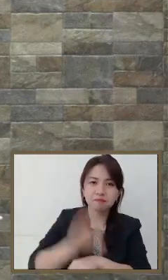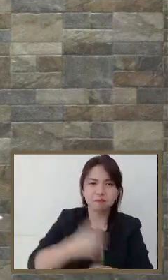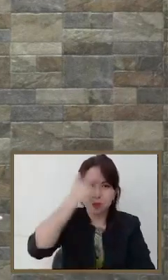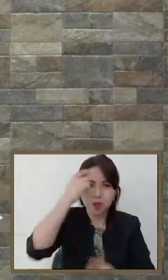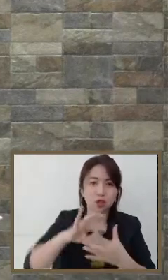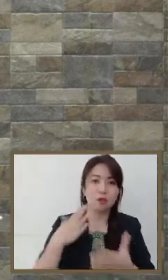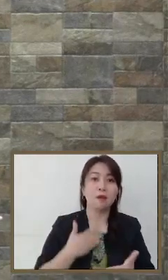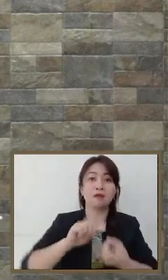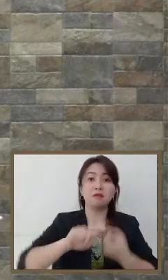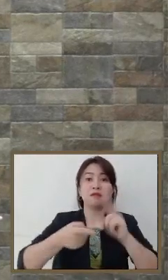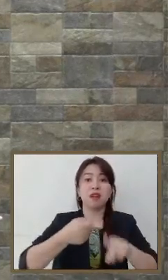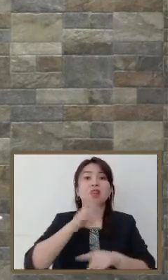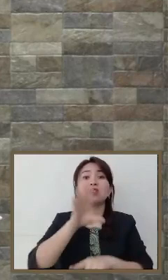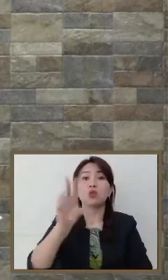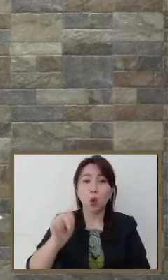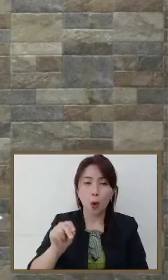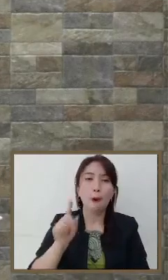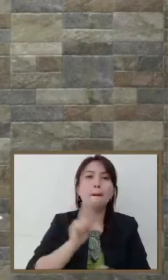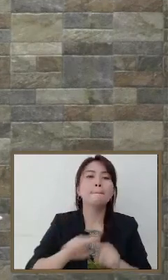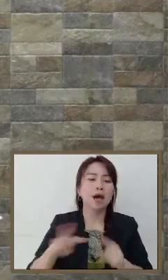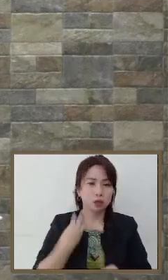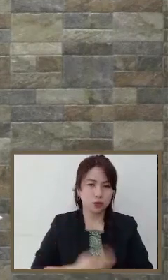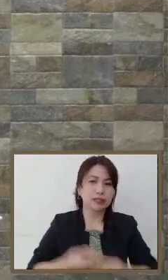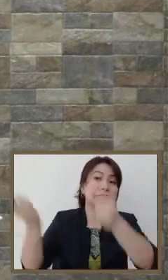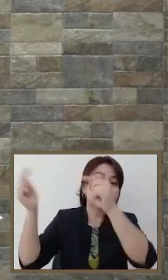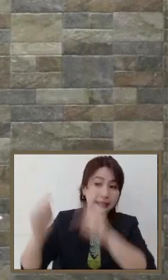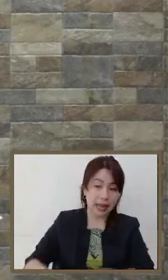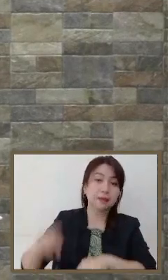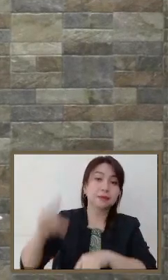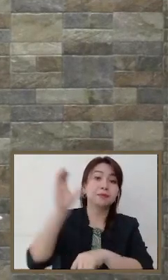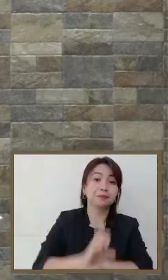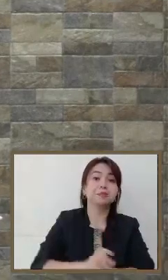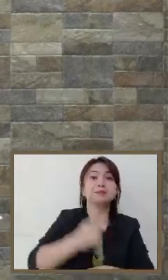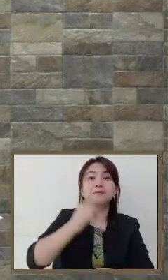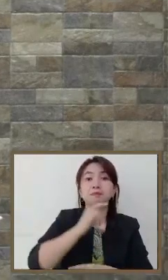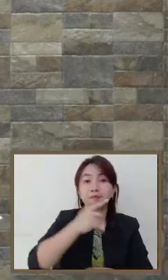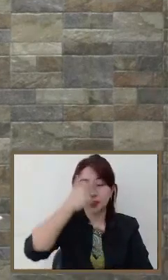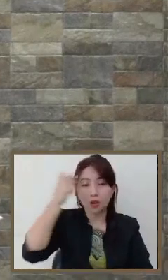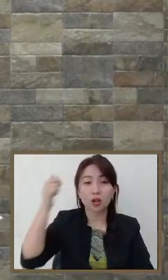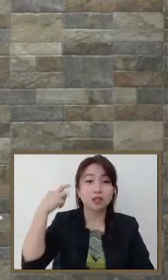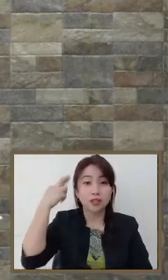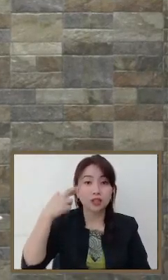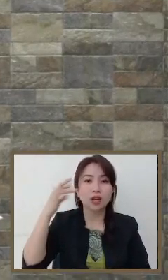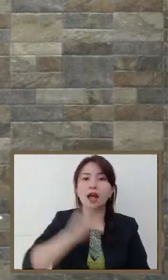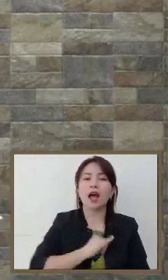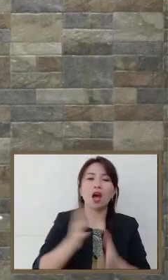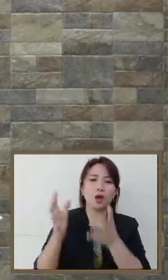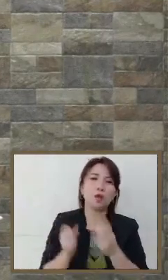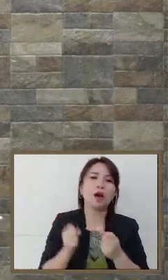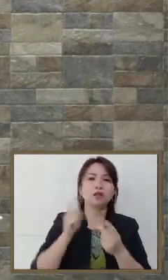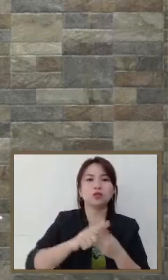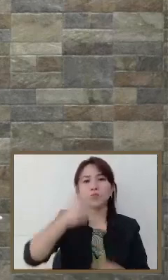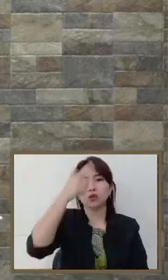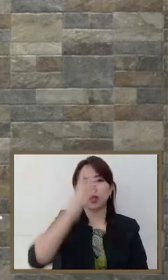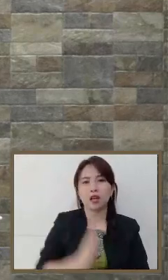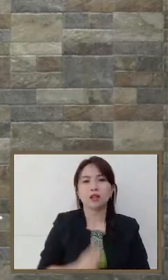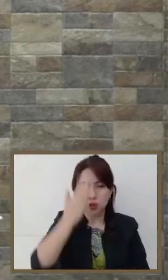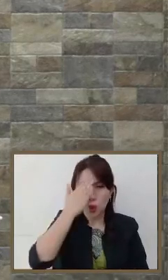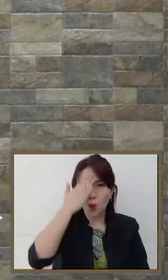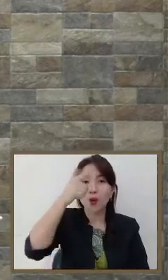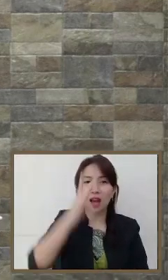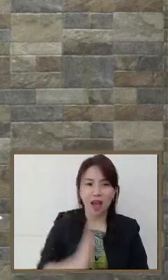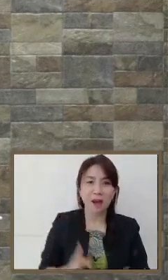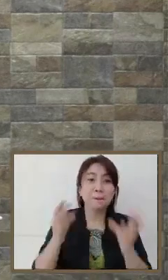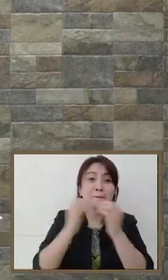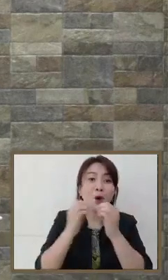pupunta sa church kung kanino pa man pupunta ako sa church sa kadahilanang gusto kong makilala ng lubusan ang Panginoon sa